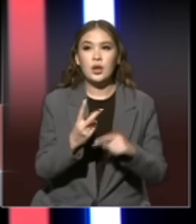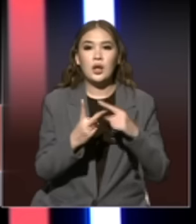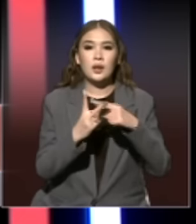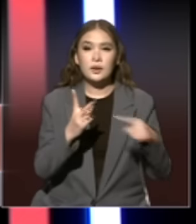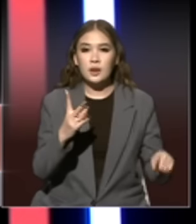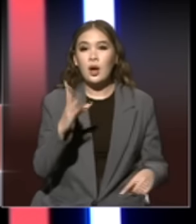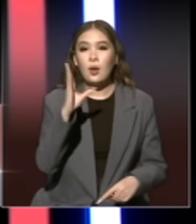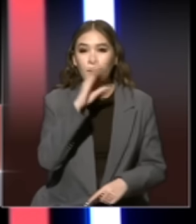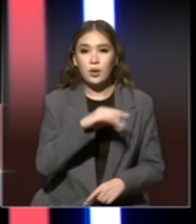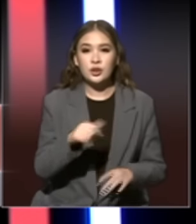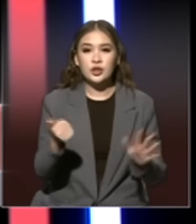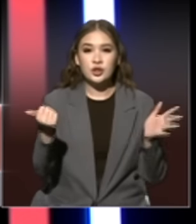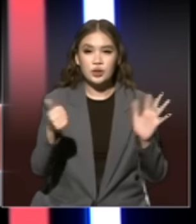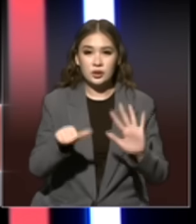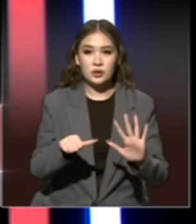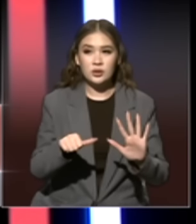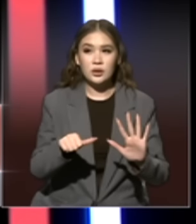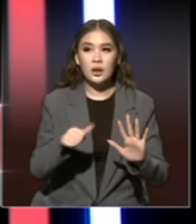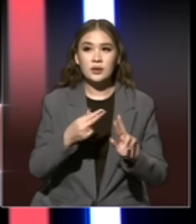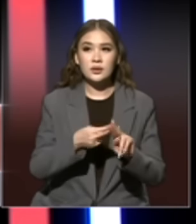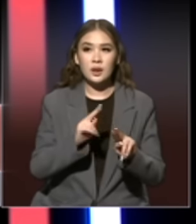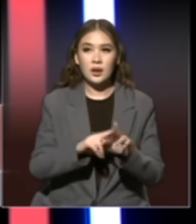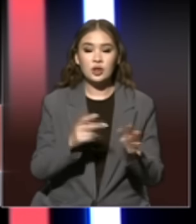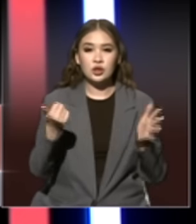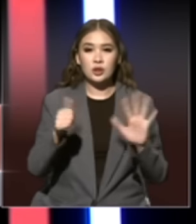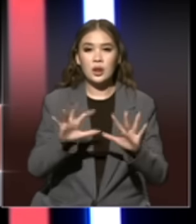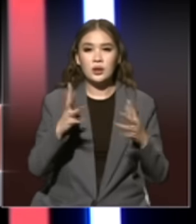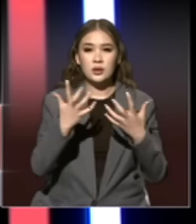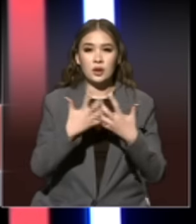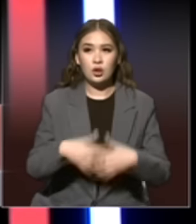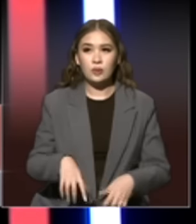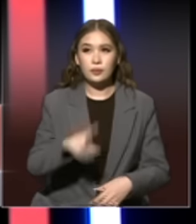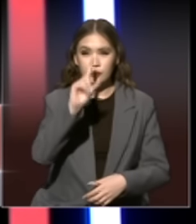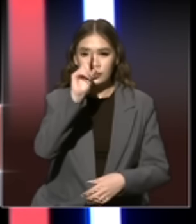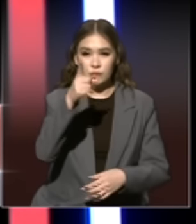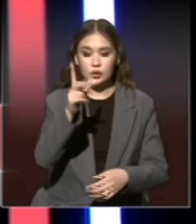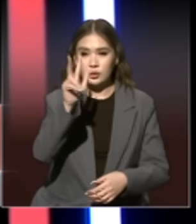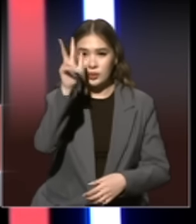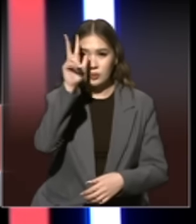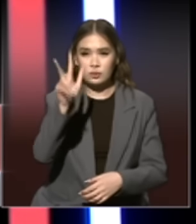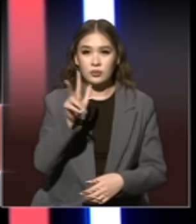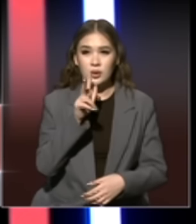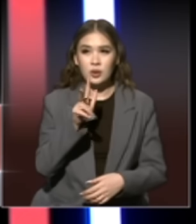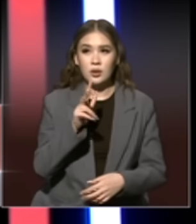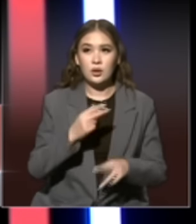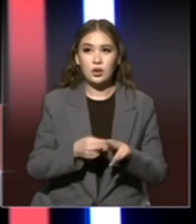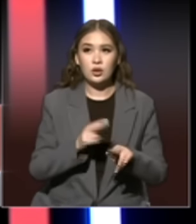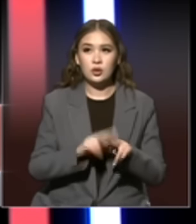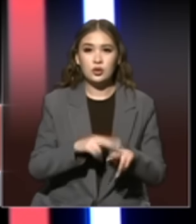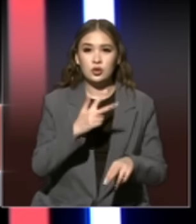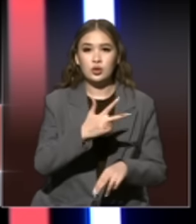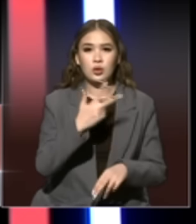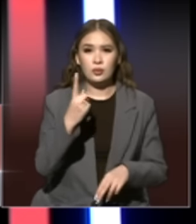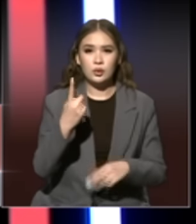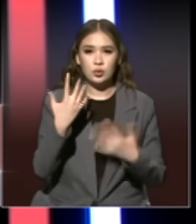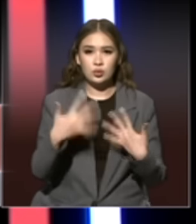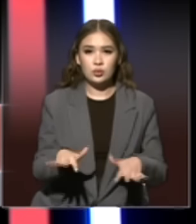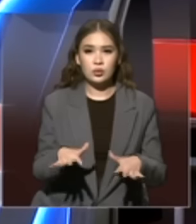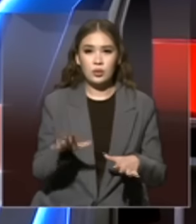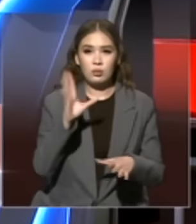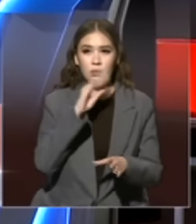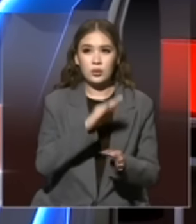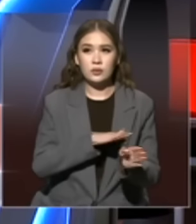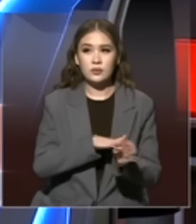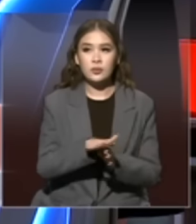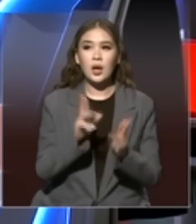кезде 6 ай. 6 айымыз есептейтін болсақ 1 жыл 3 ай. Қазірдің өзінде 3-тен 1 өтіп тұр ғой енді. Иә.